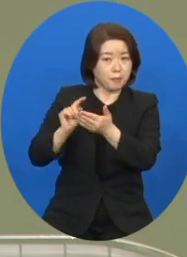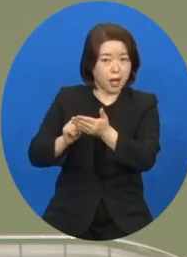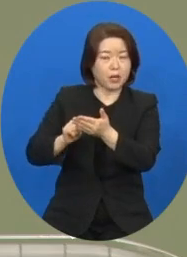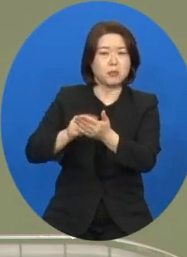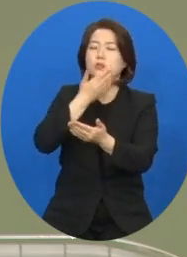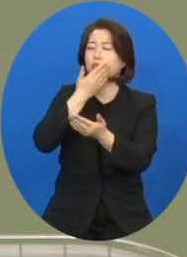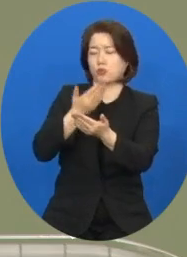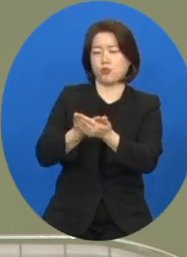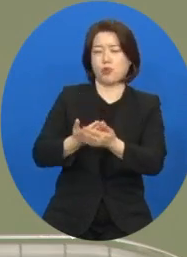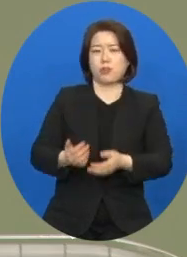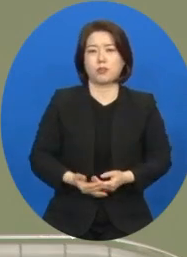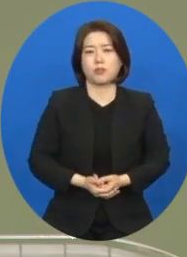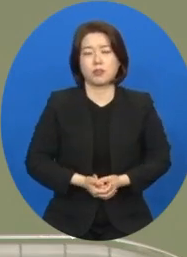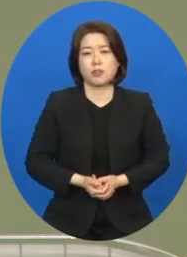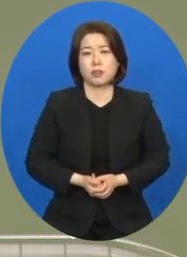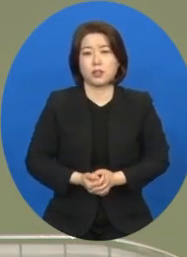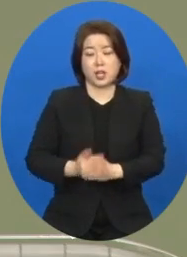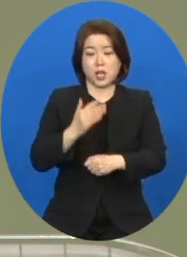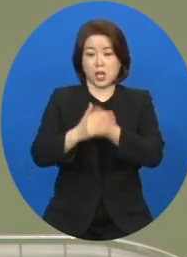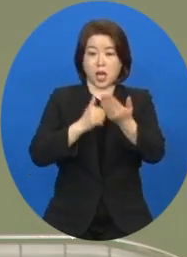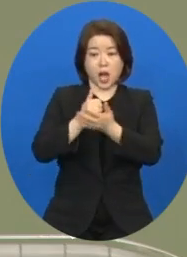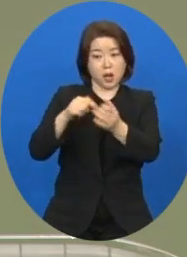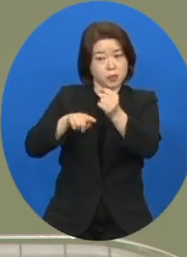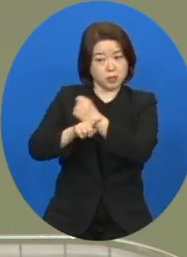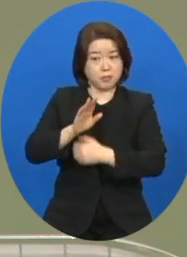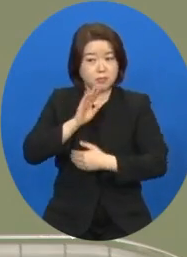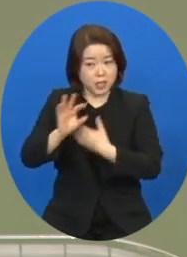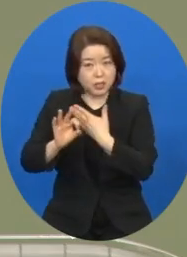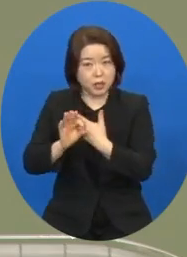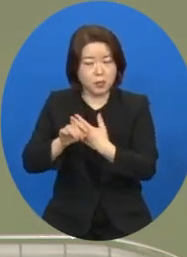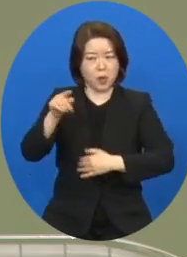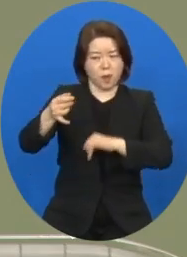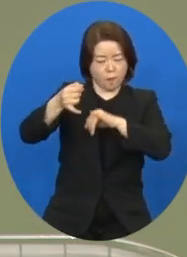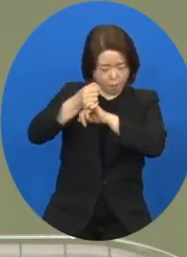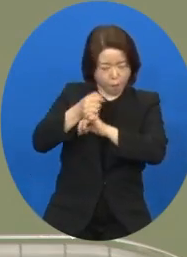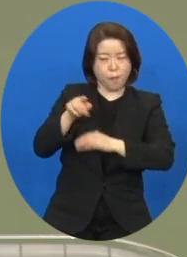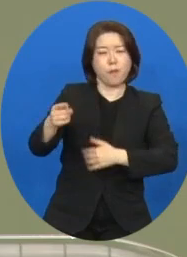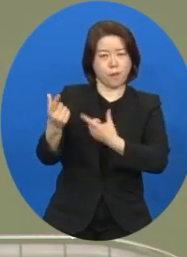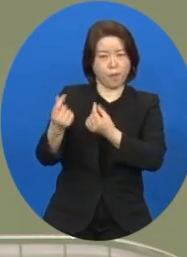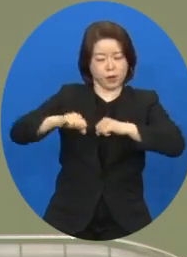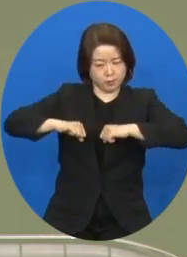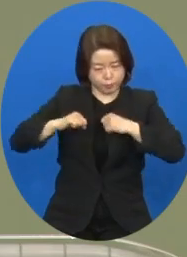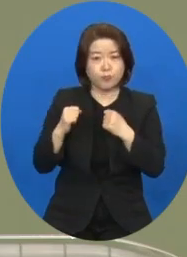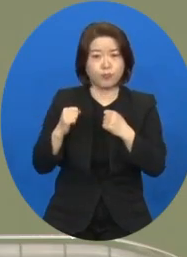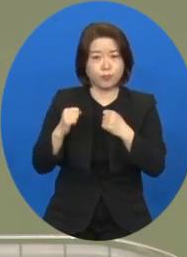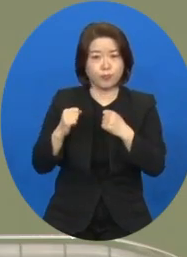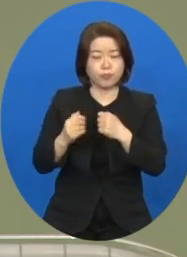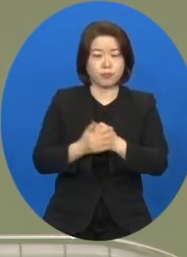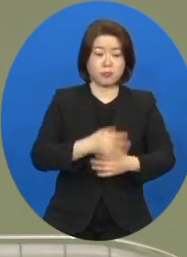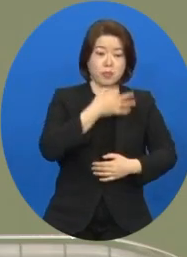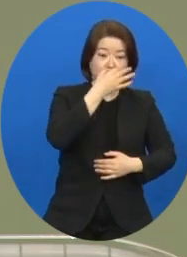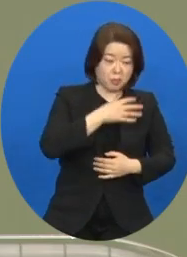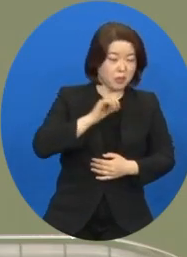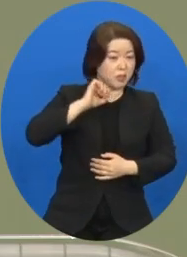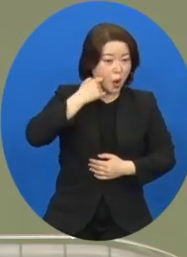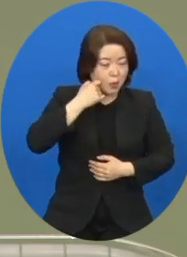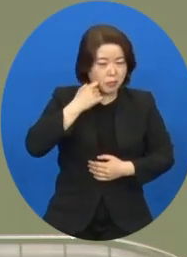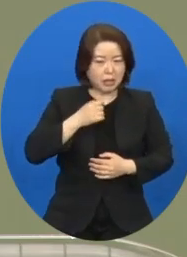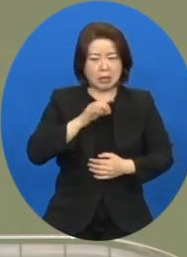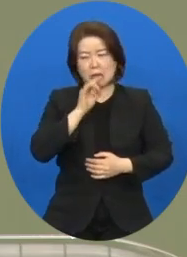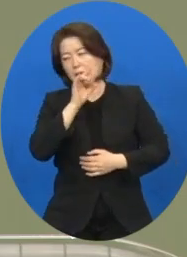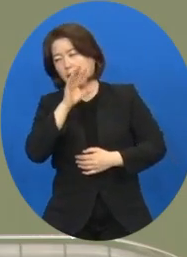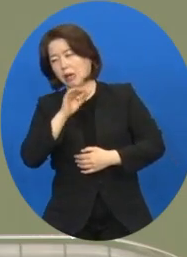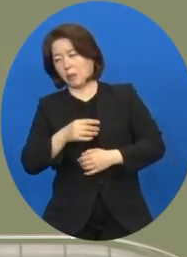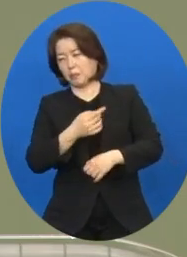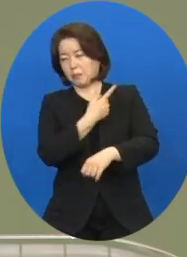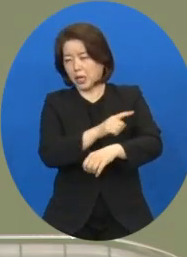열쇠입니다. 하나님의 뜻이면 반드시 그렇게 해야지. 힘들다, 어렵다, 불가능하다,